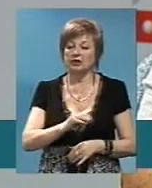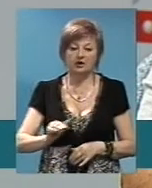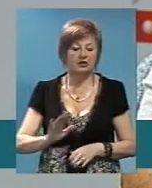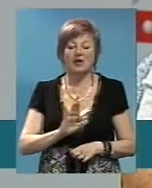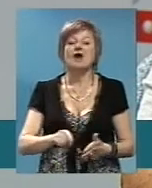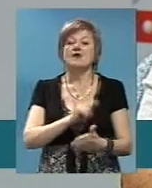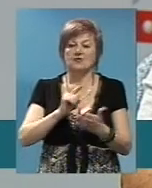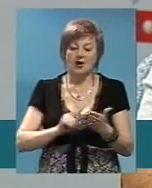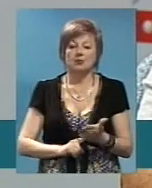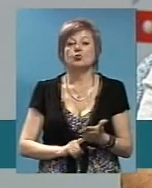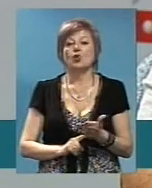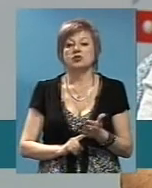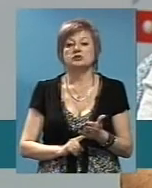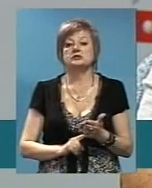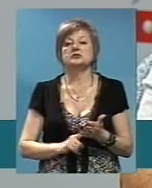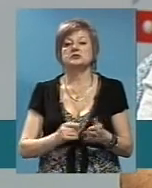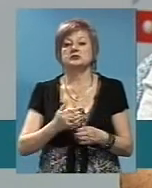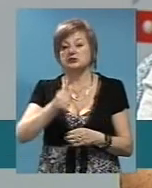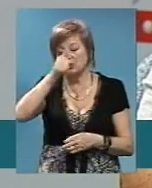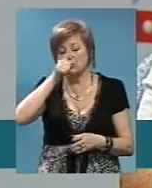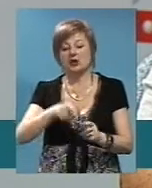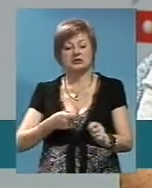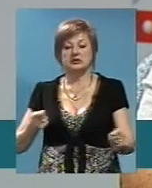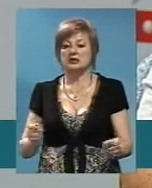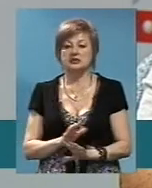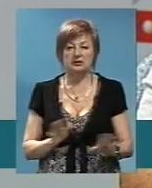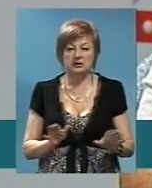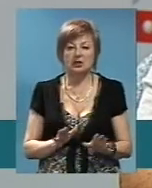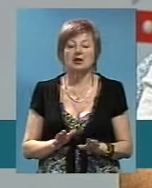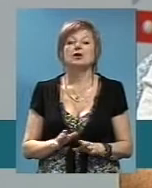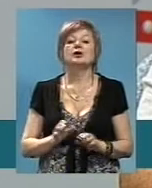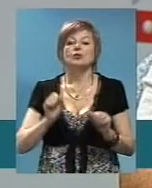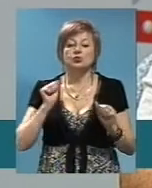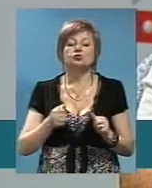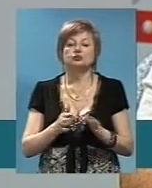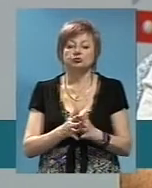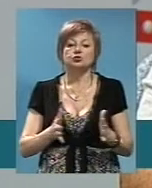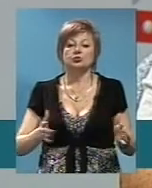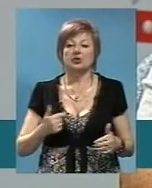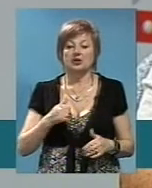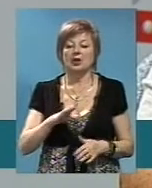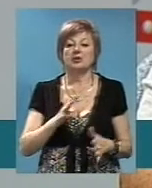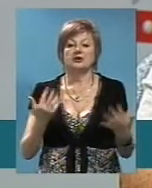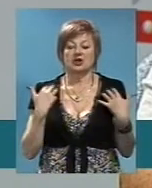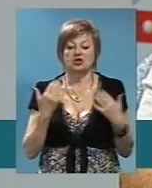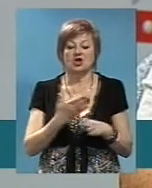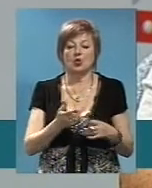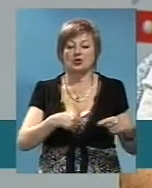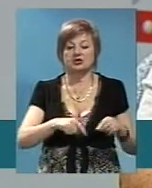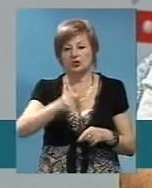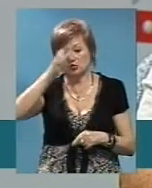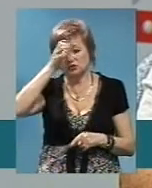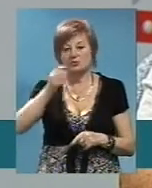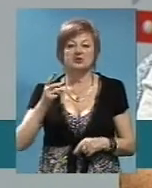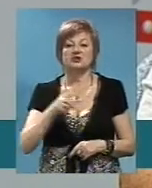треба, ну, знаєте як, не виносить за місяць обговорення, а і рік проводити. Я, будучи начальником відділу освіти, в 2003